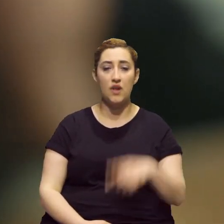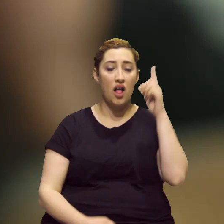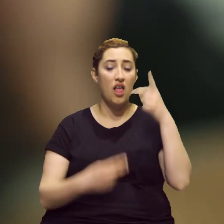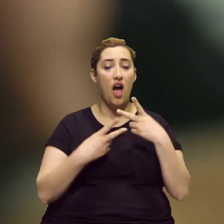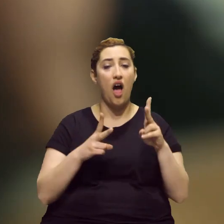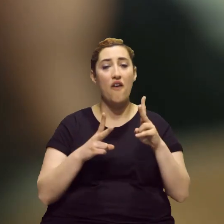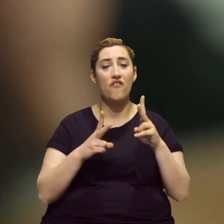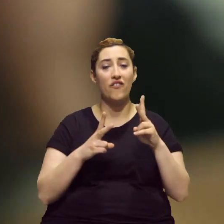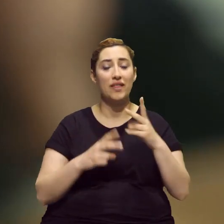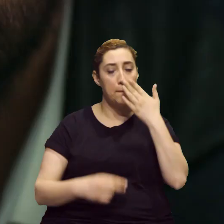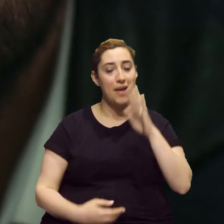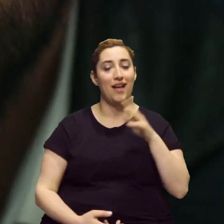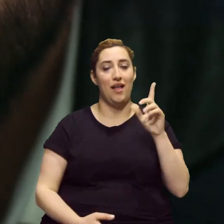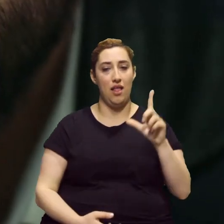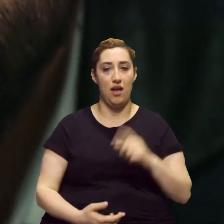Allah'ın affını sığın Leyla.